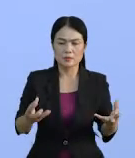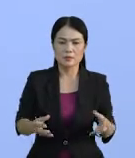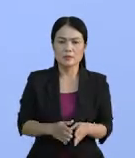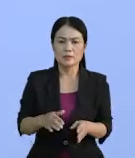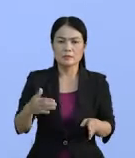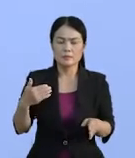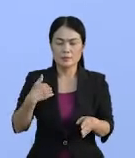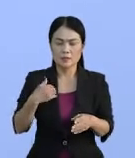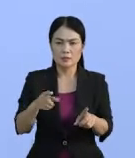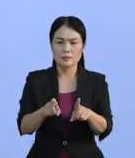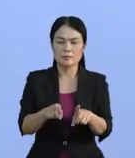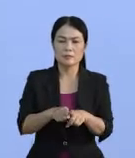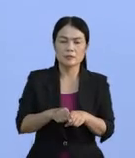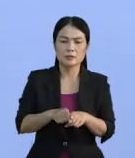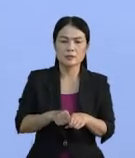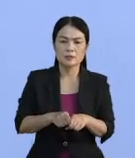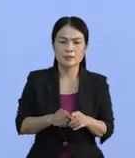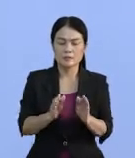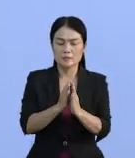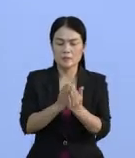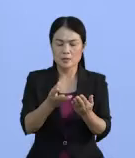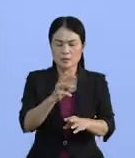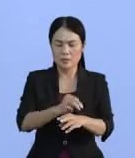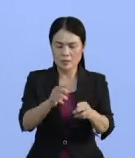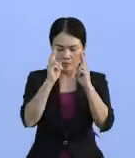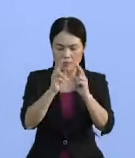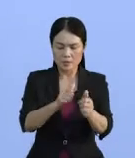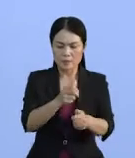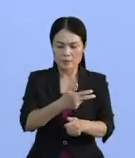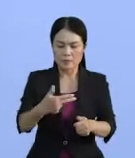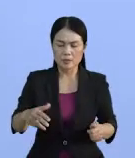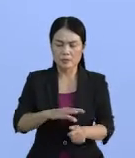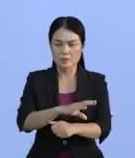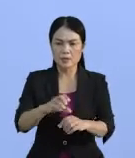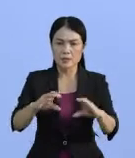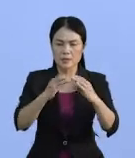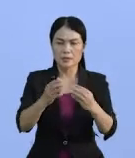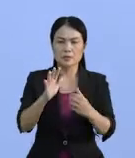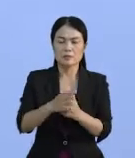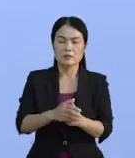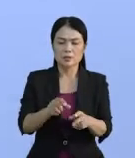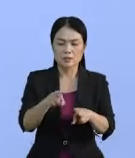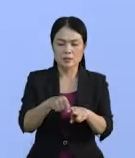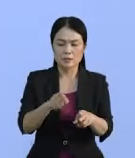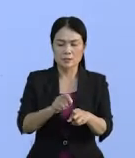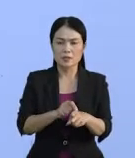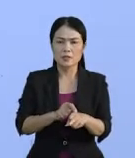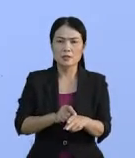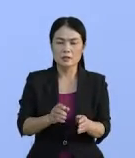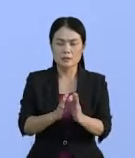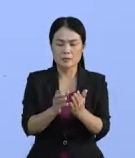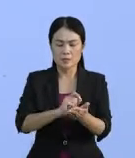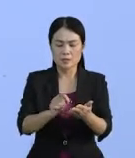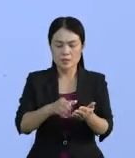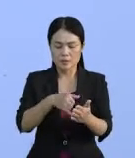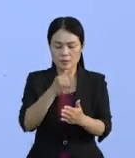រូដែលមានដូចជាសៀវភៅភាសាខ្មែរថ្នាក់ទី5បិទបន្ទាត់សិភៅសរសេរ